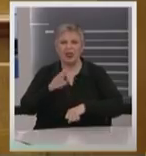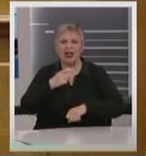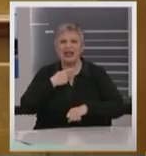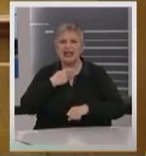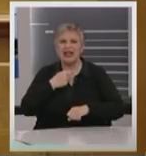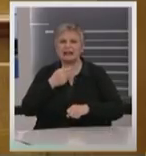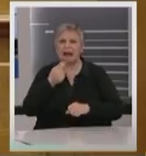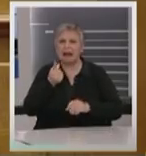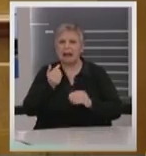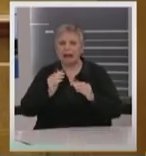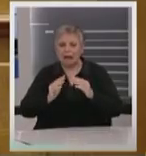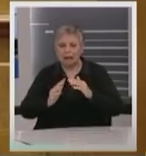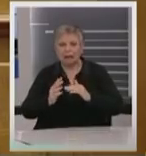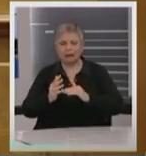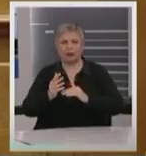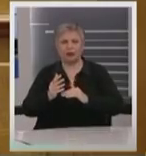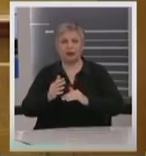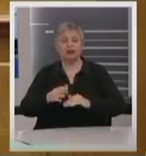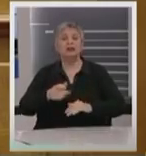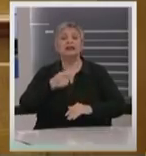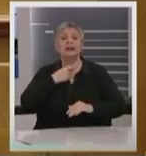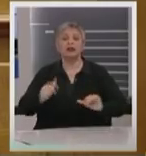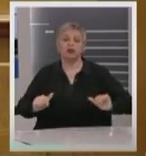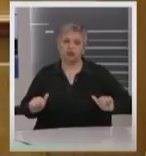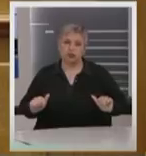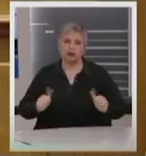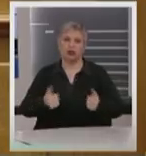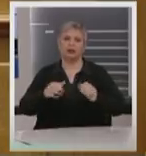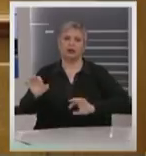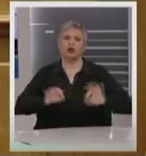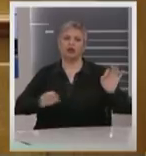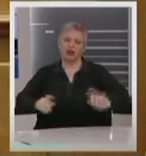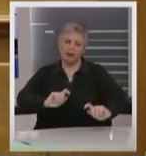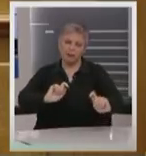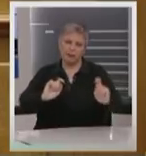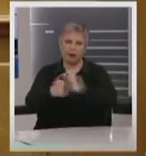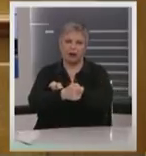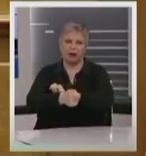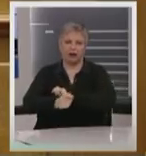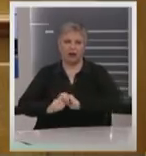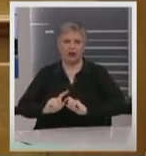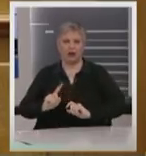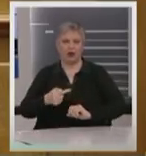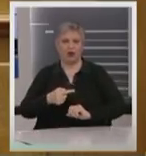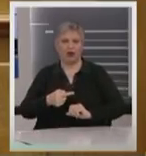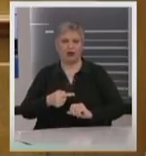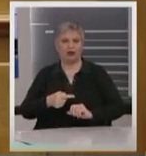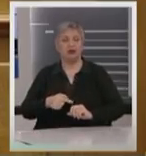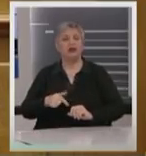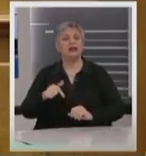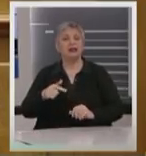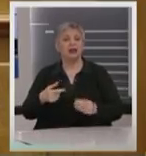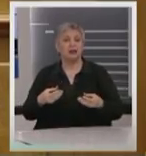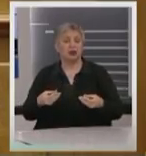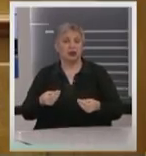ανάκαμψη. Χρειάζεται ένα τολμηρό σχέδιο ριζικής ανασυγκρότησης και με μια